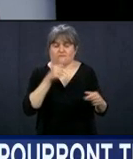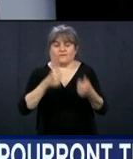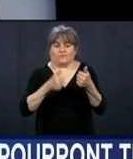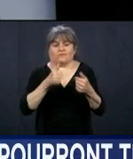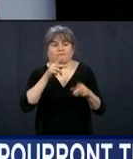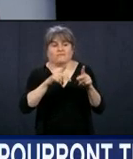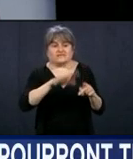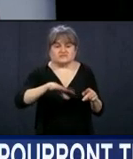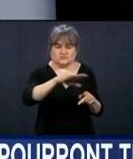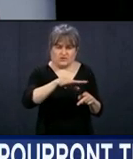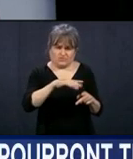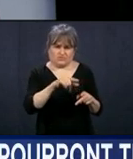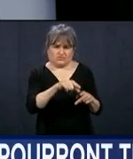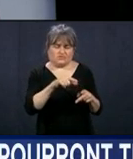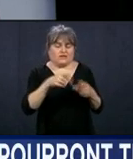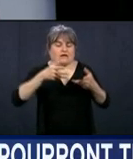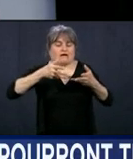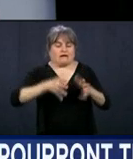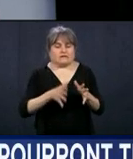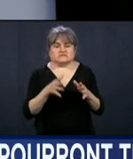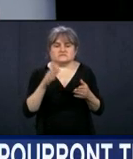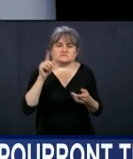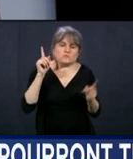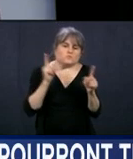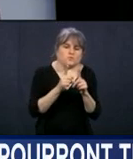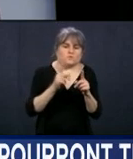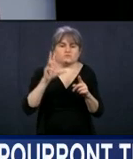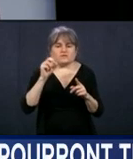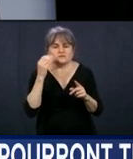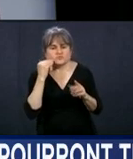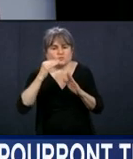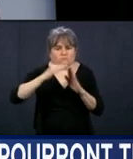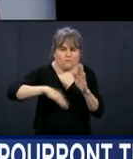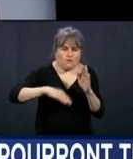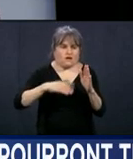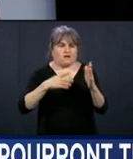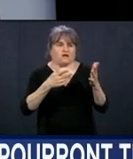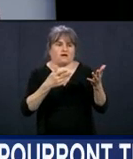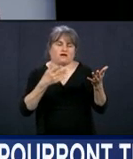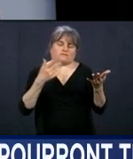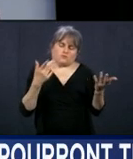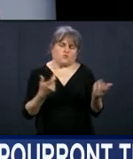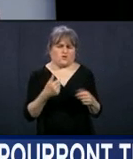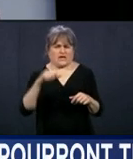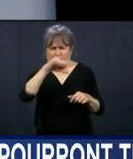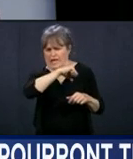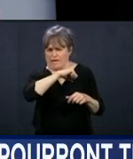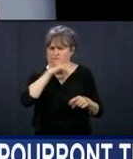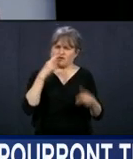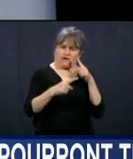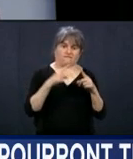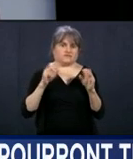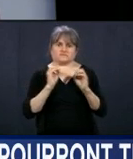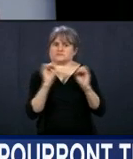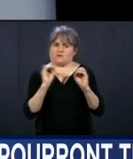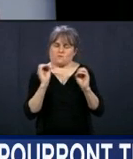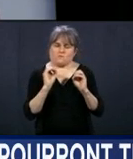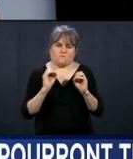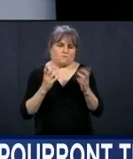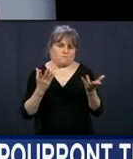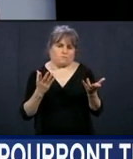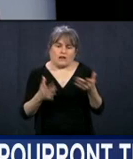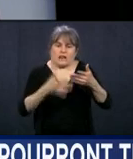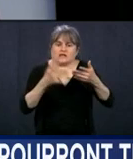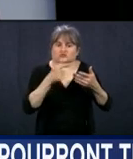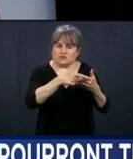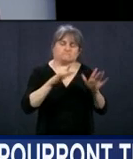ont un restant de peine de moins de 30 jours à purger. Et tous ceux qui ont commis des crimes graves, des crimes violents, des crimes